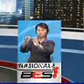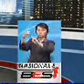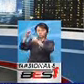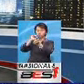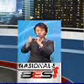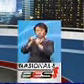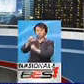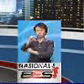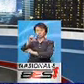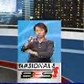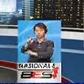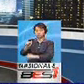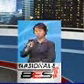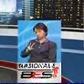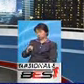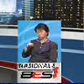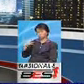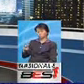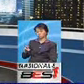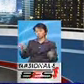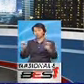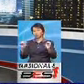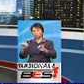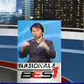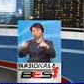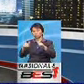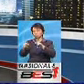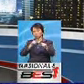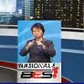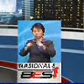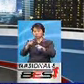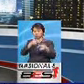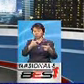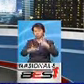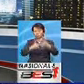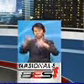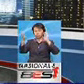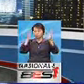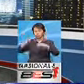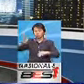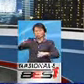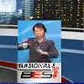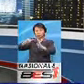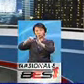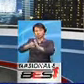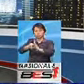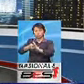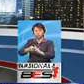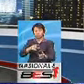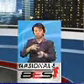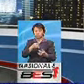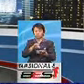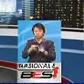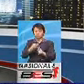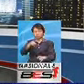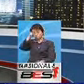C pada 2017 malah ketiadaan perlawanan kompetitif susulan saingan Liga Malaysia yang masih belum bermula pengenali kelahiran